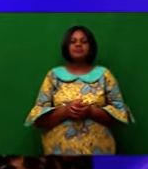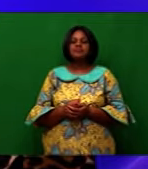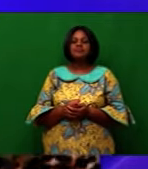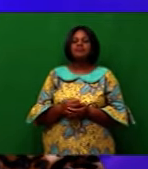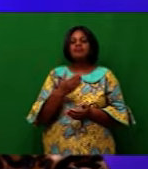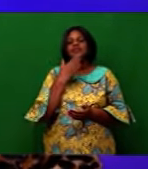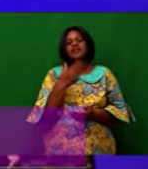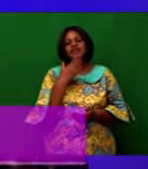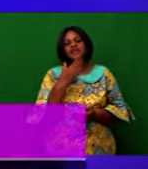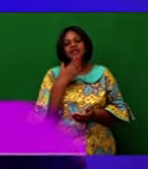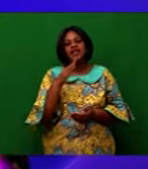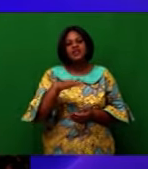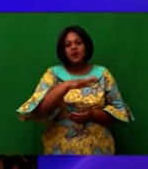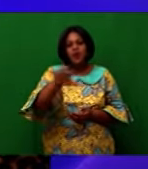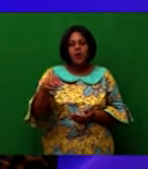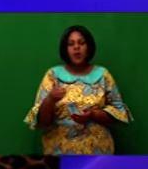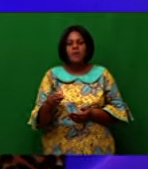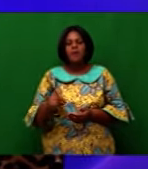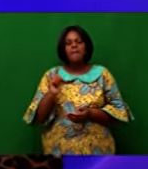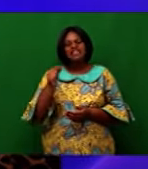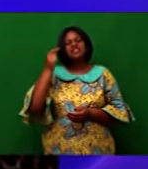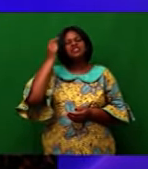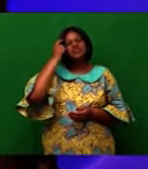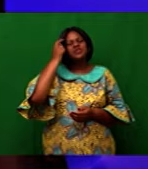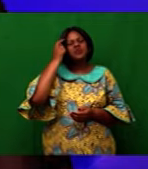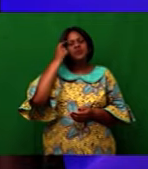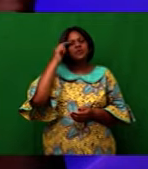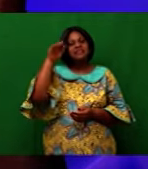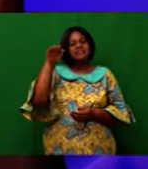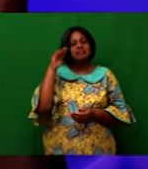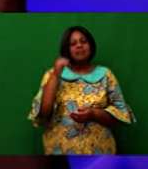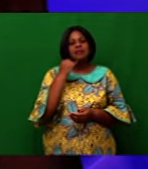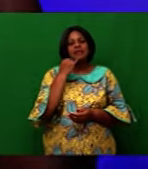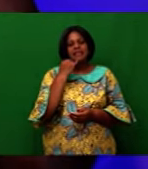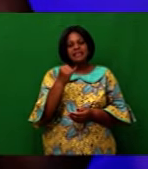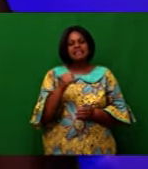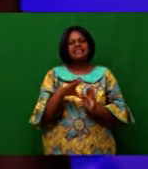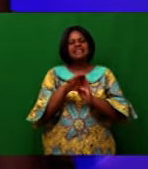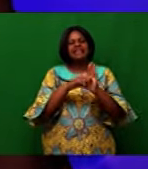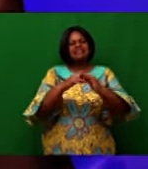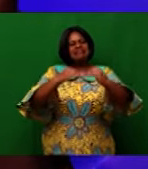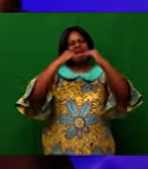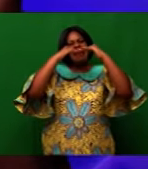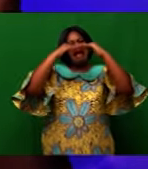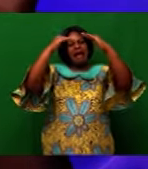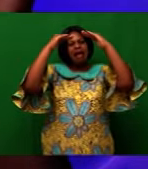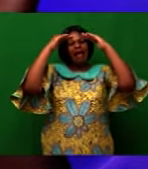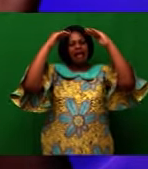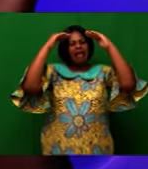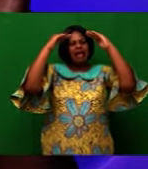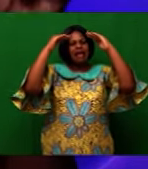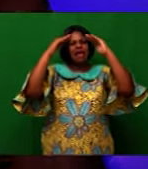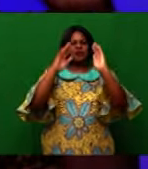ndinoda kutendai nekuti vanhu vose ngatigare tichiziva ka kuti Zimbabwe inyika iripam soro soro pa